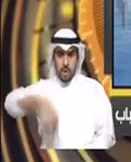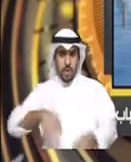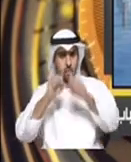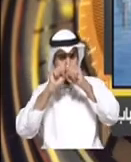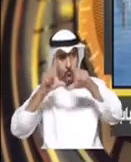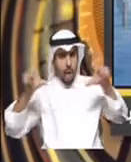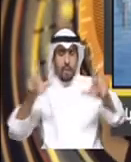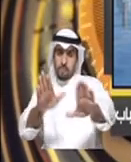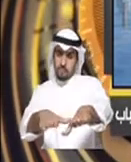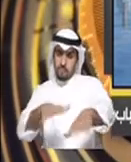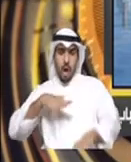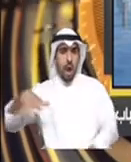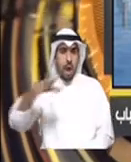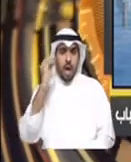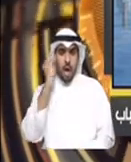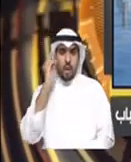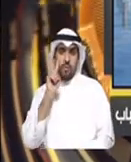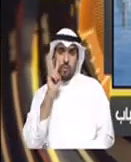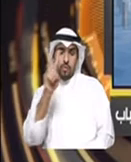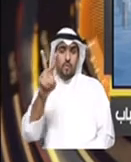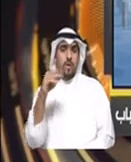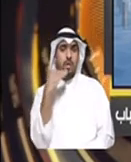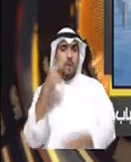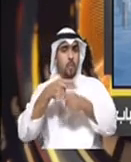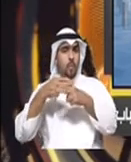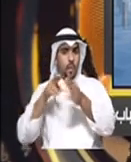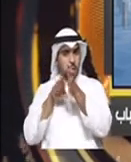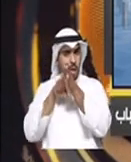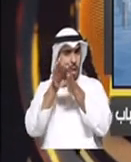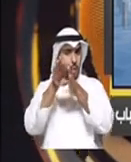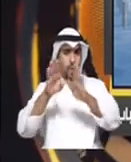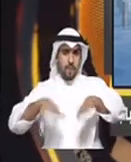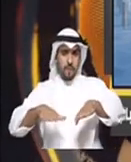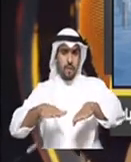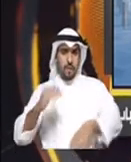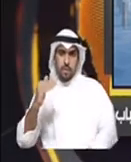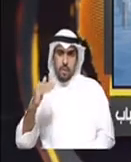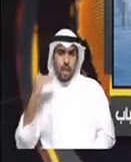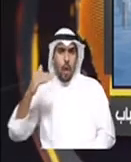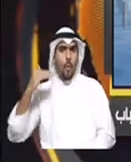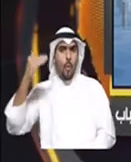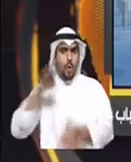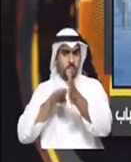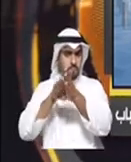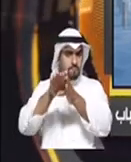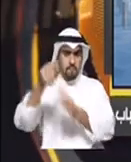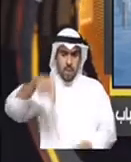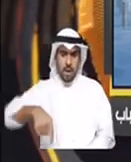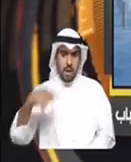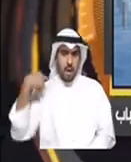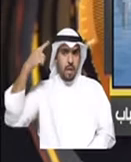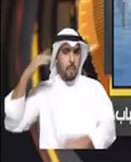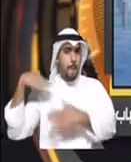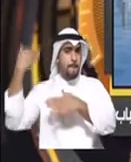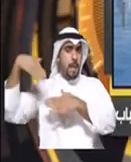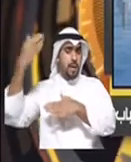على أرض الواقع ملموس، يعني انتقلنا مرتبة وايد كبيرة. نطمح في العامين القادمين